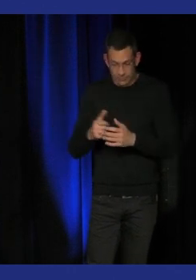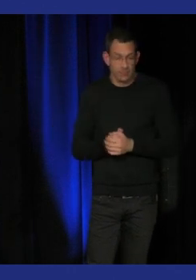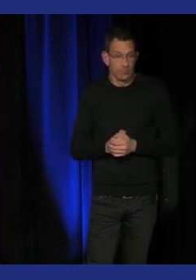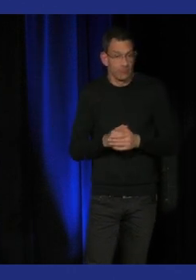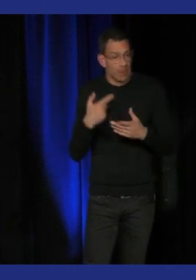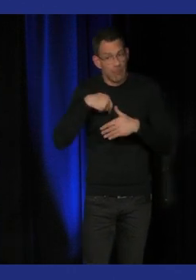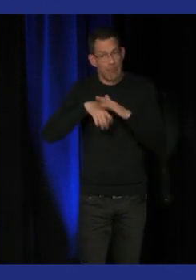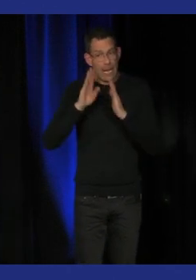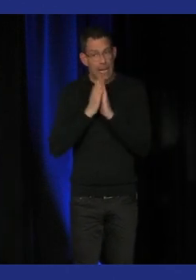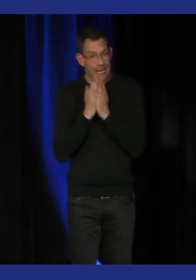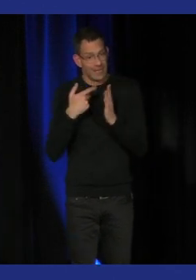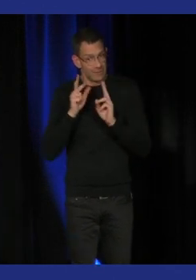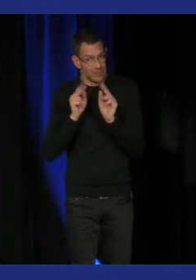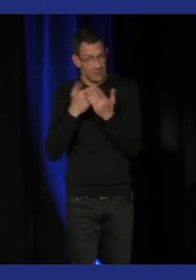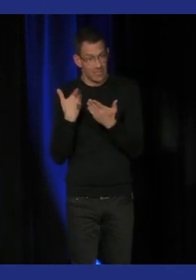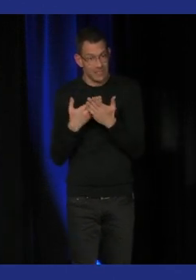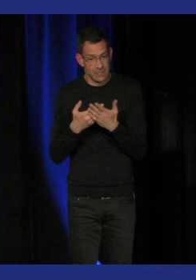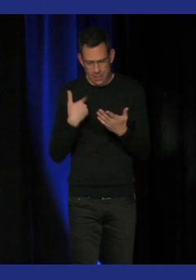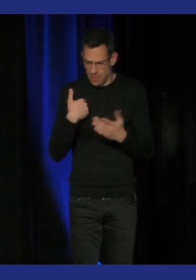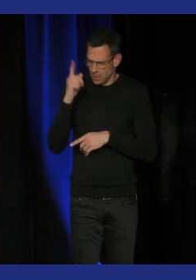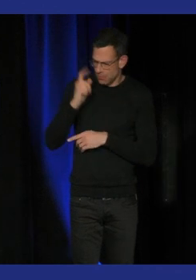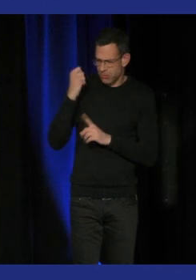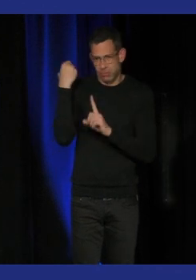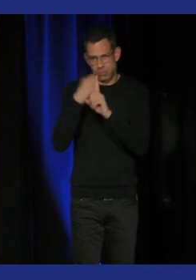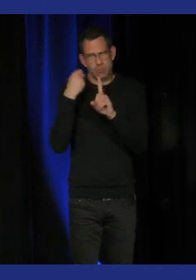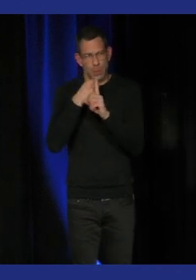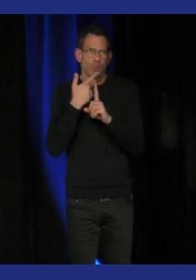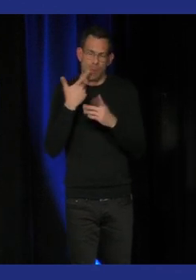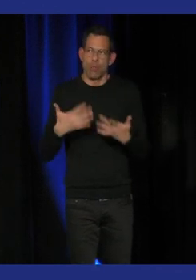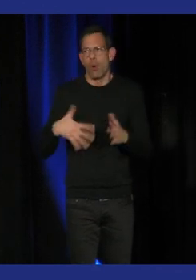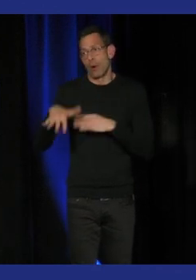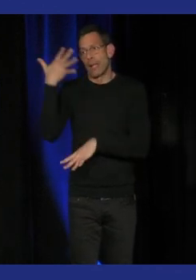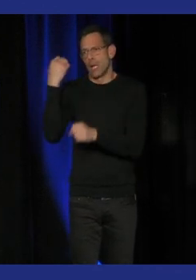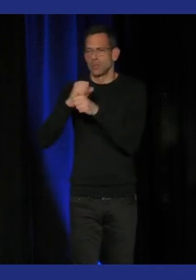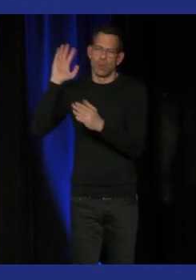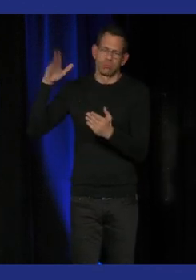dis aussi dans le livre, c'est que quand j'ai commencé à méditer, justement, ça fait maintenant 15 ans,